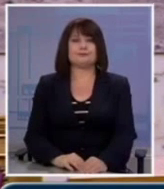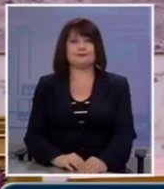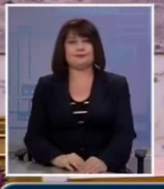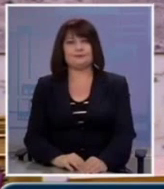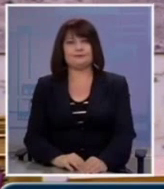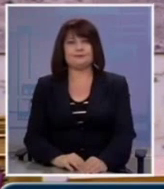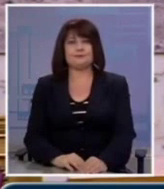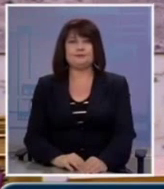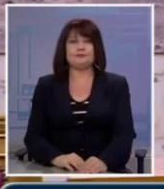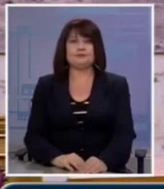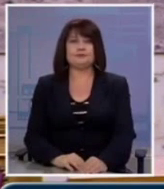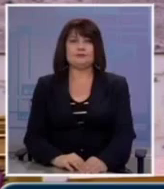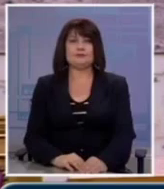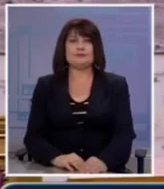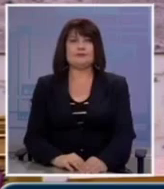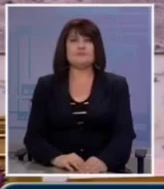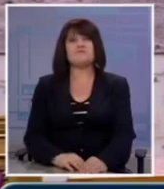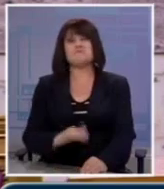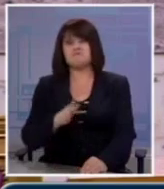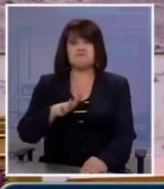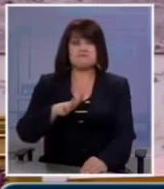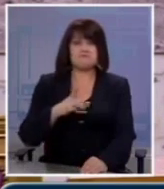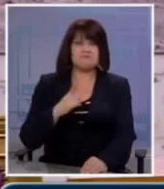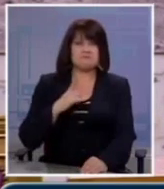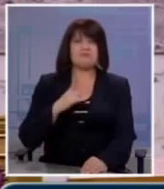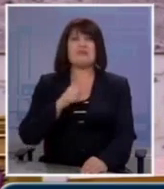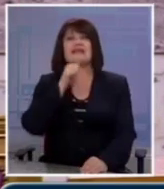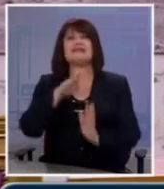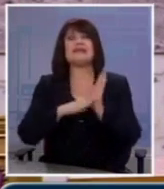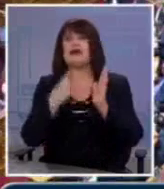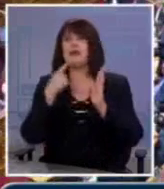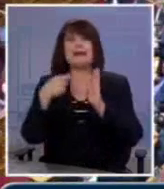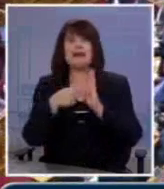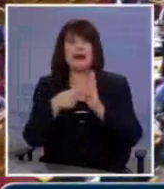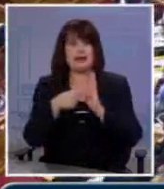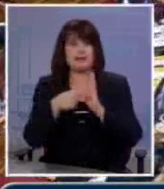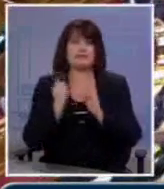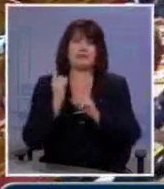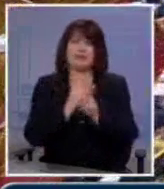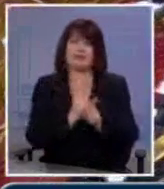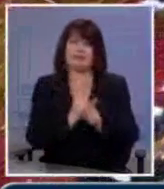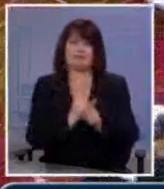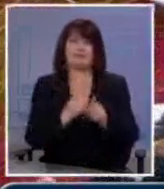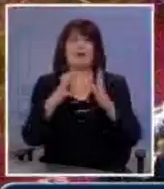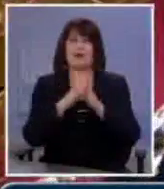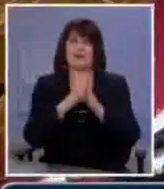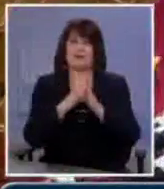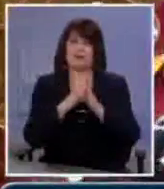Σύμφωνα με την πρόβλεψη του Συντάγματος και ειδικότερα του